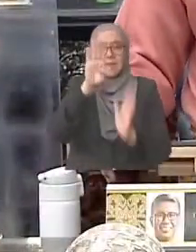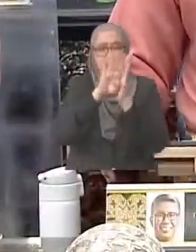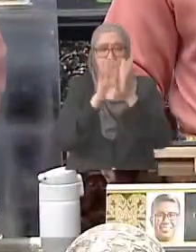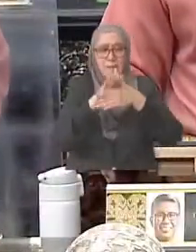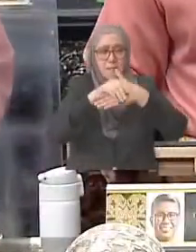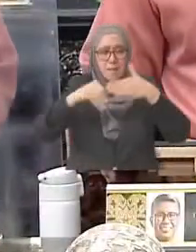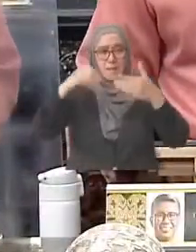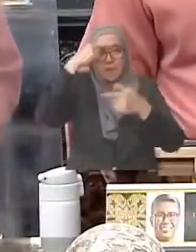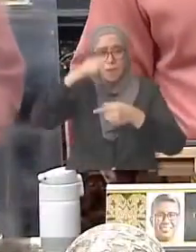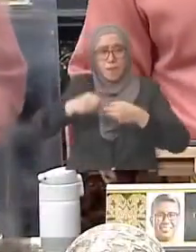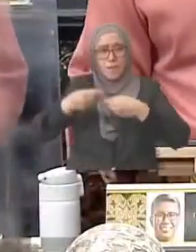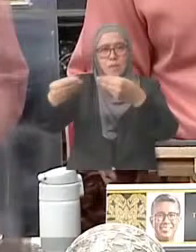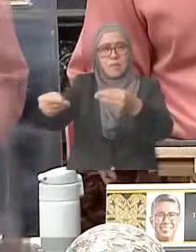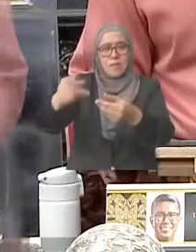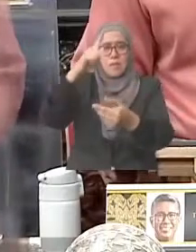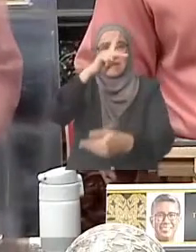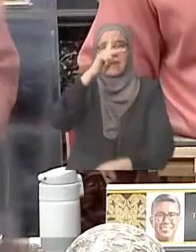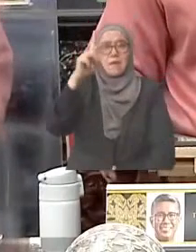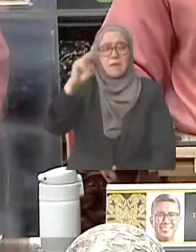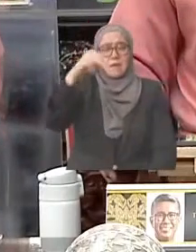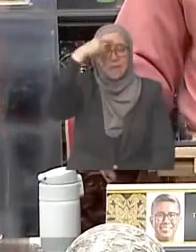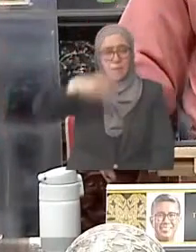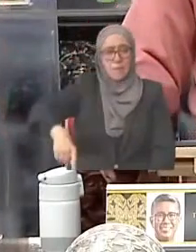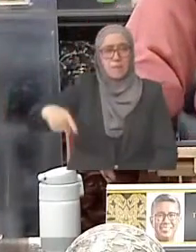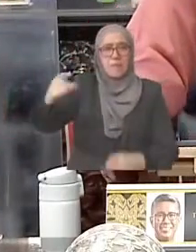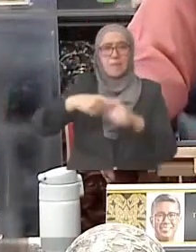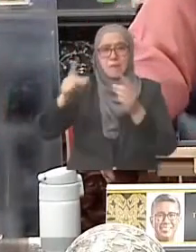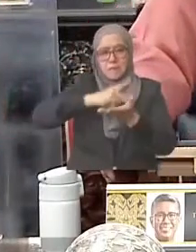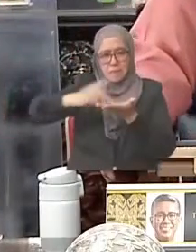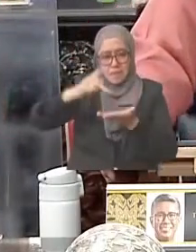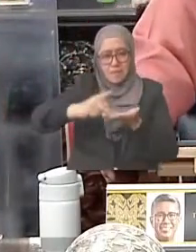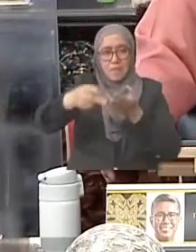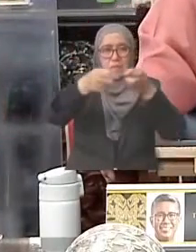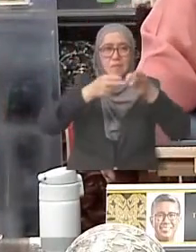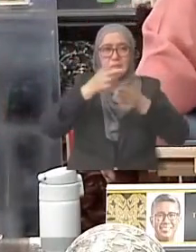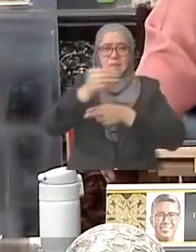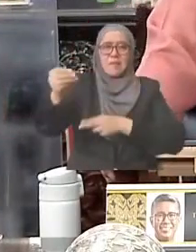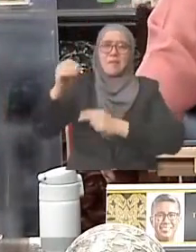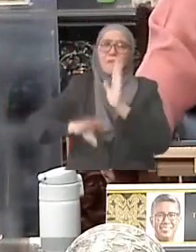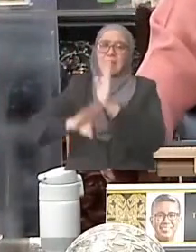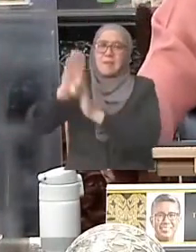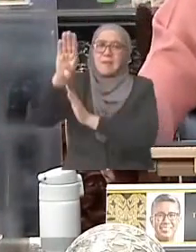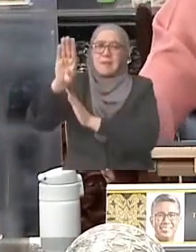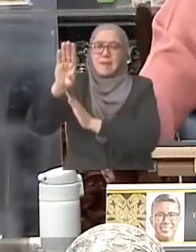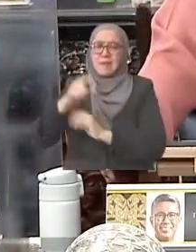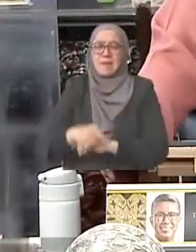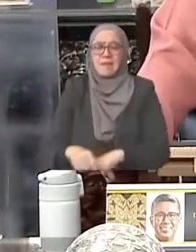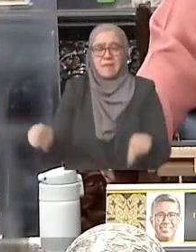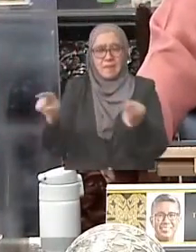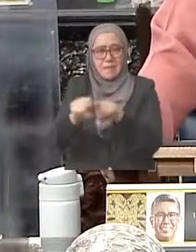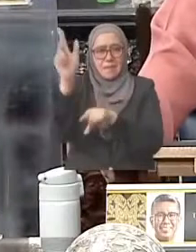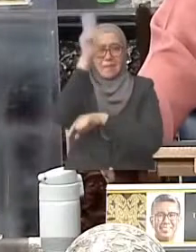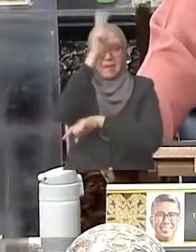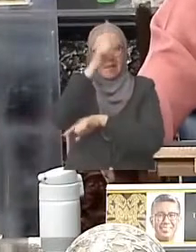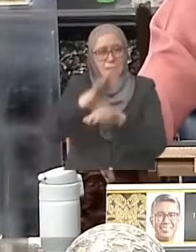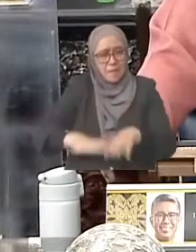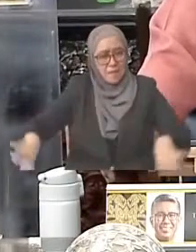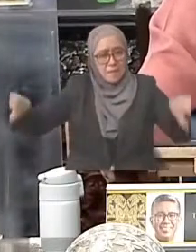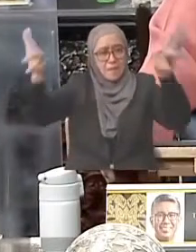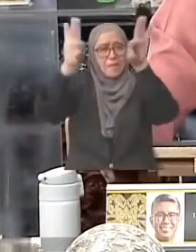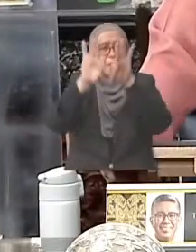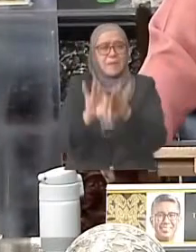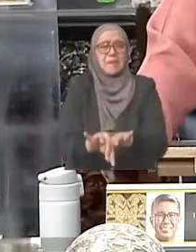Kesehatan untuk perbelanjaan mengurus dan pembangunan sebagai kerajaan yang mementingkan kesejahteraan rakyatnya